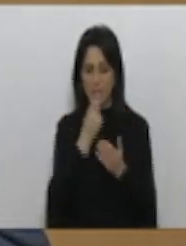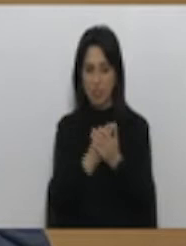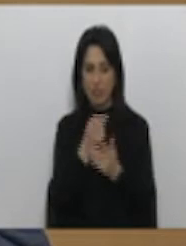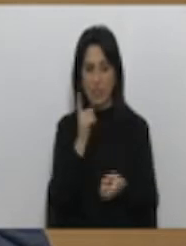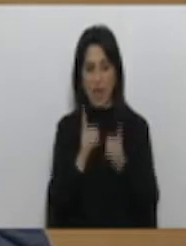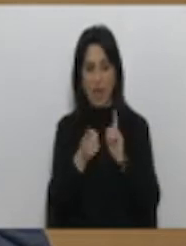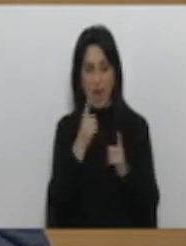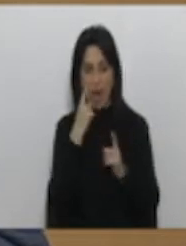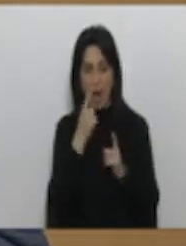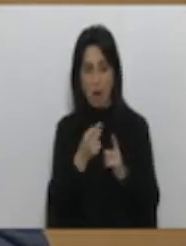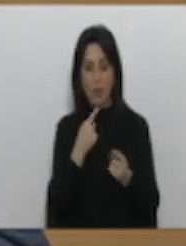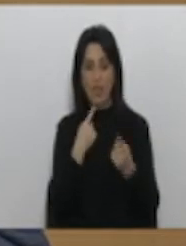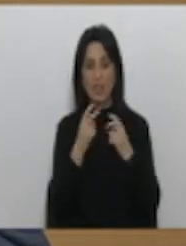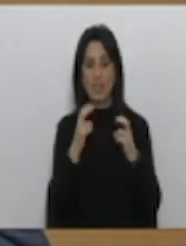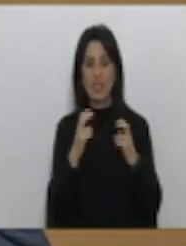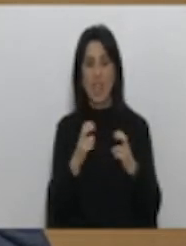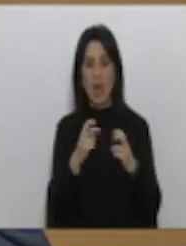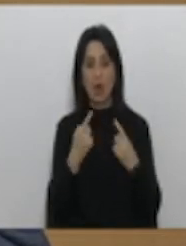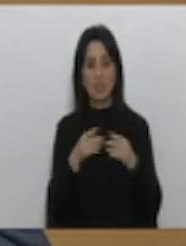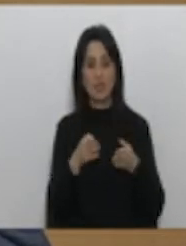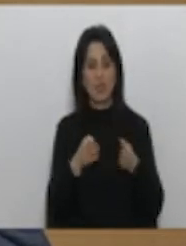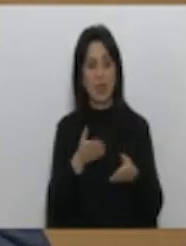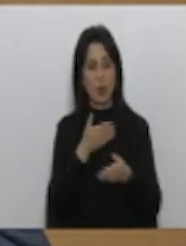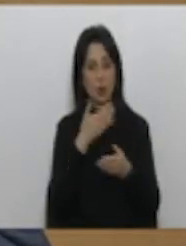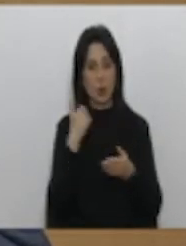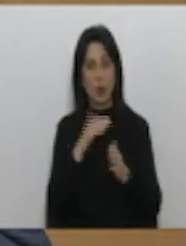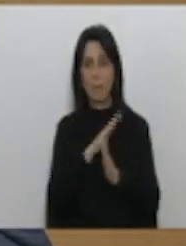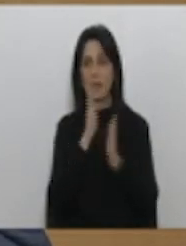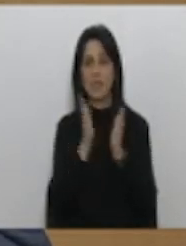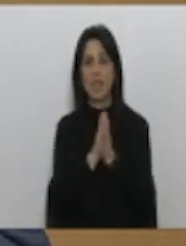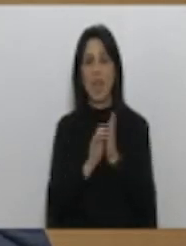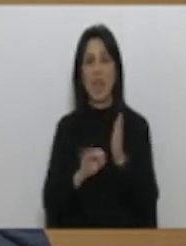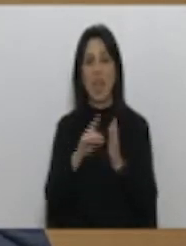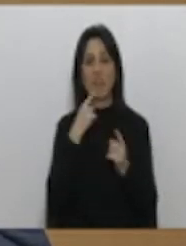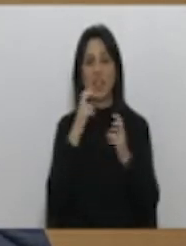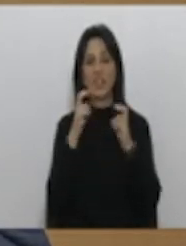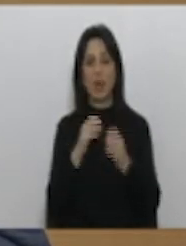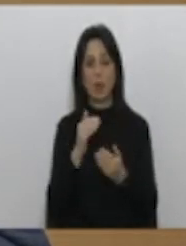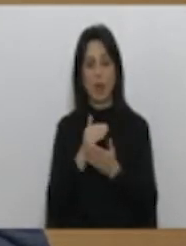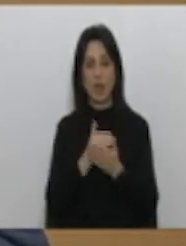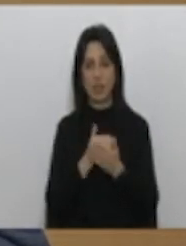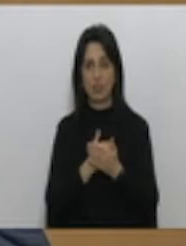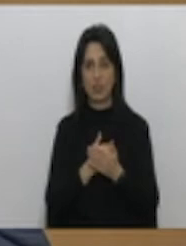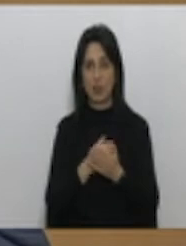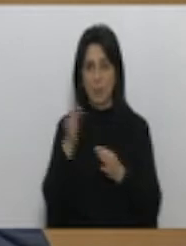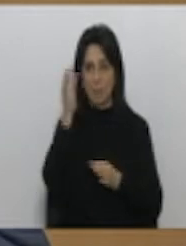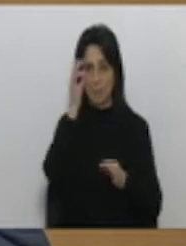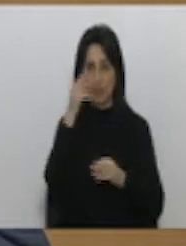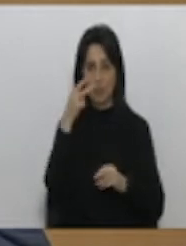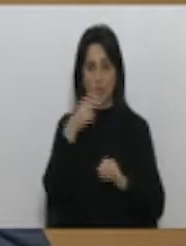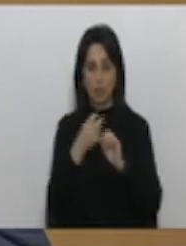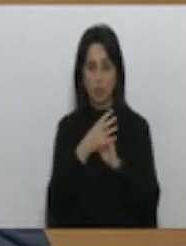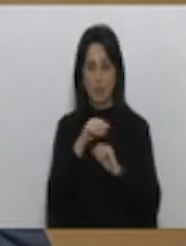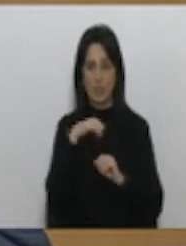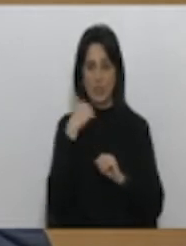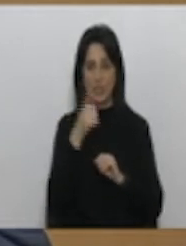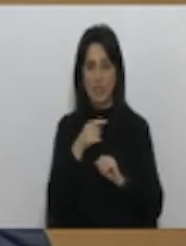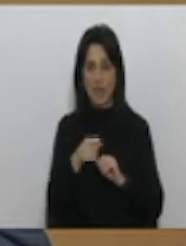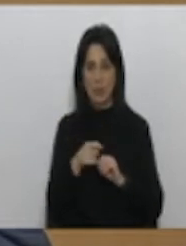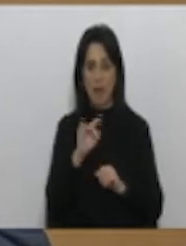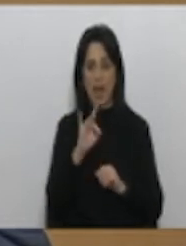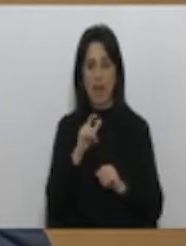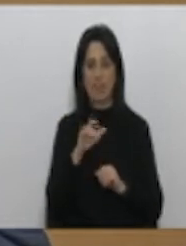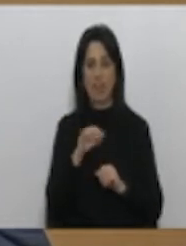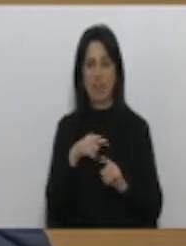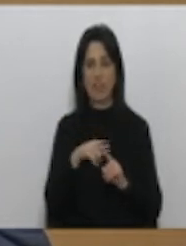რეალობას. დიალოგს ალტერნატივა არ აქვს. მთელი ევროპა დიალოგის რეჟიმშია. მახსენდება 2014 წელი